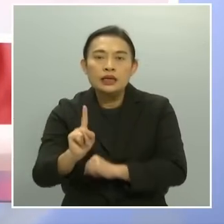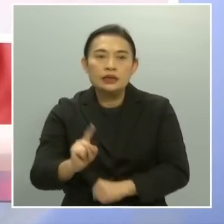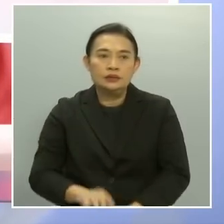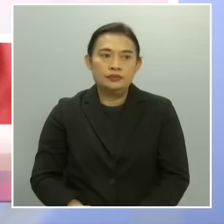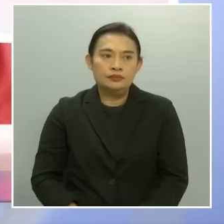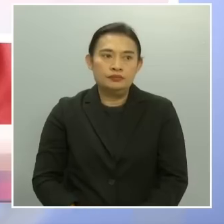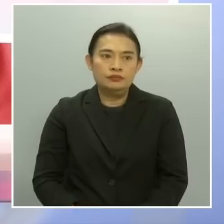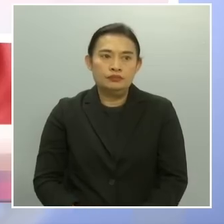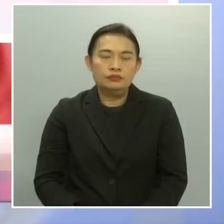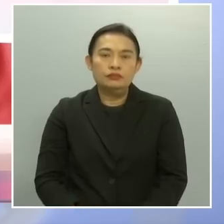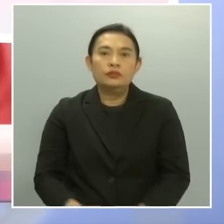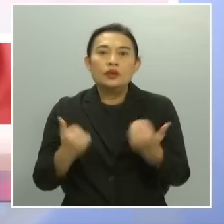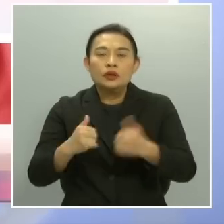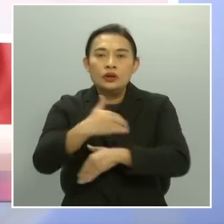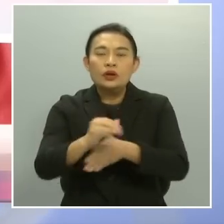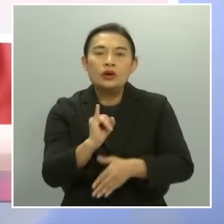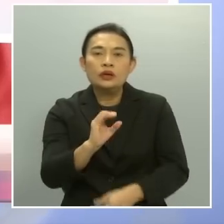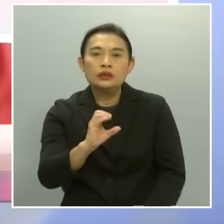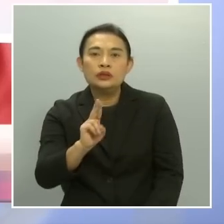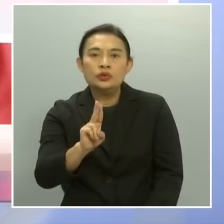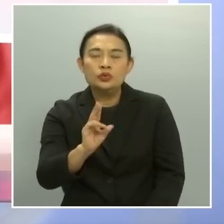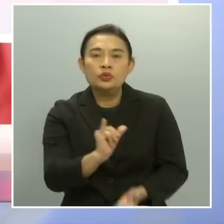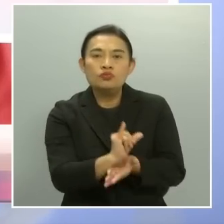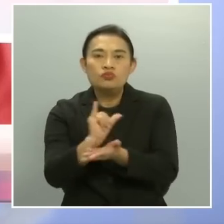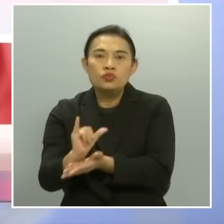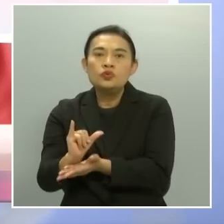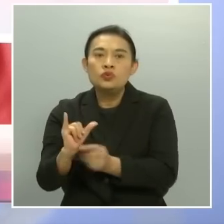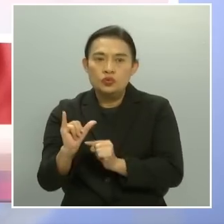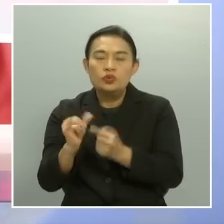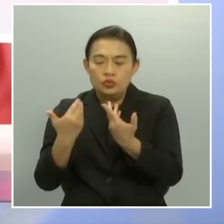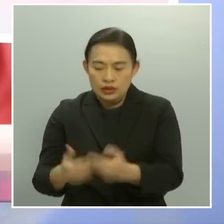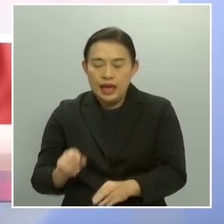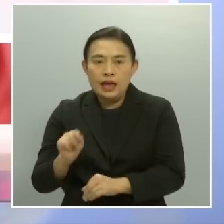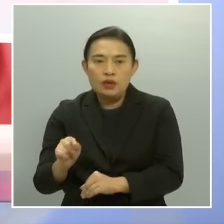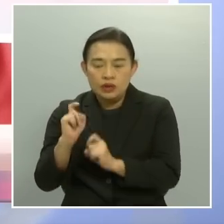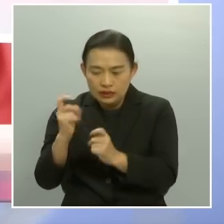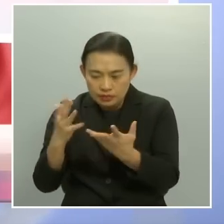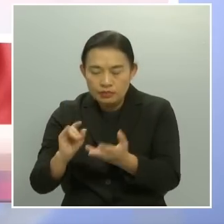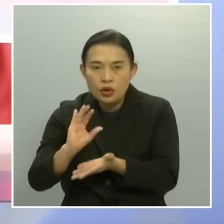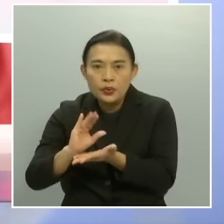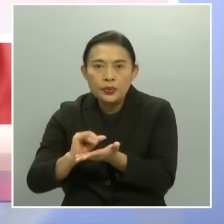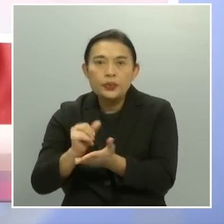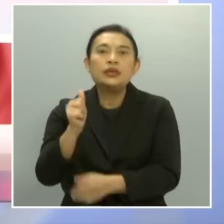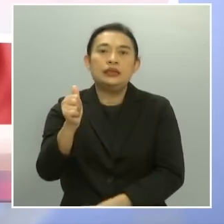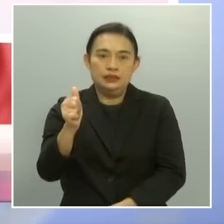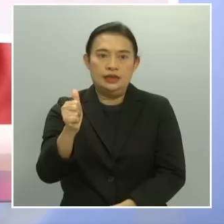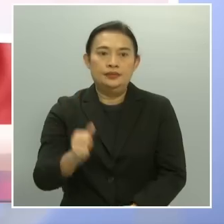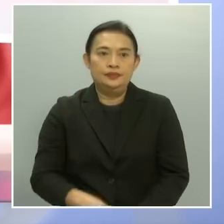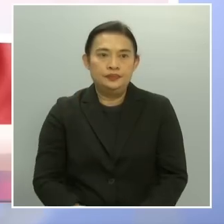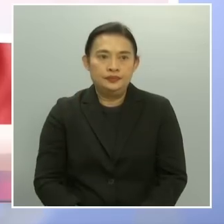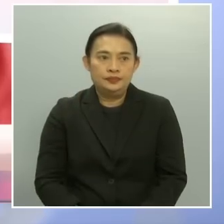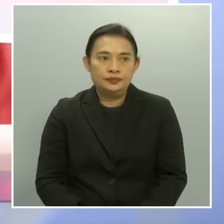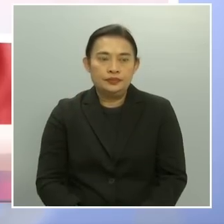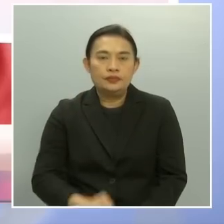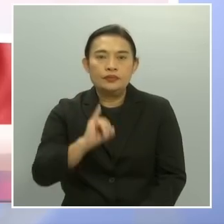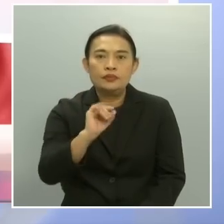อนนี้น้องออกจาก ICU แล้วนะคะแล้วก็อาการปลอดภัยแล้วอาการดีขึ้นแล้วค่ะ ครับผมคุณแม่ครับแล้วตอนแรกไอซ์